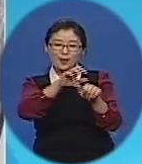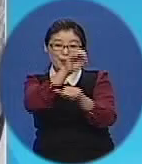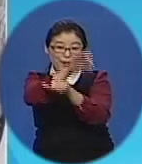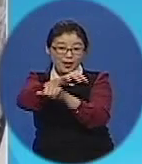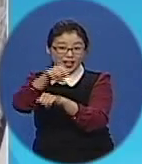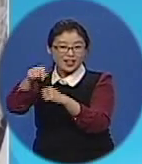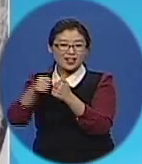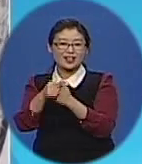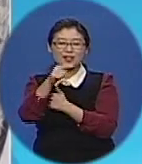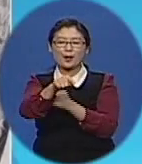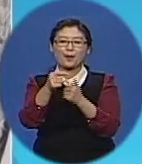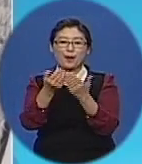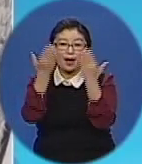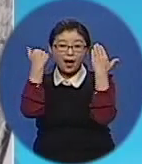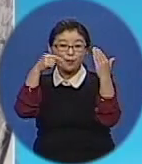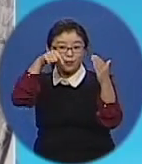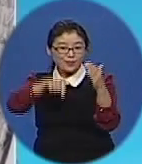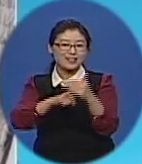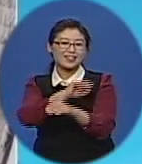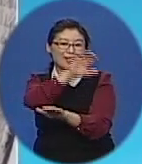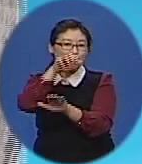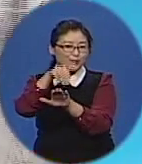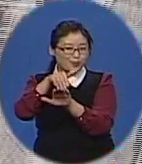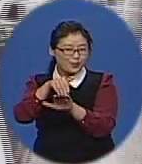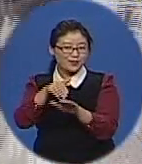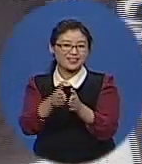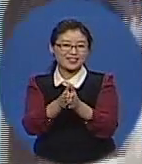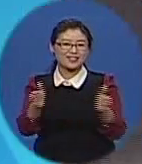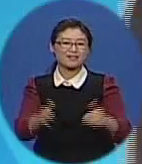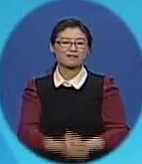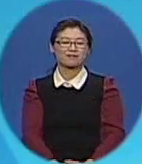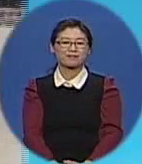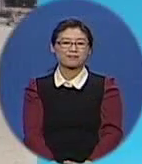석호정에서 연습을 시작했는데요.